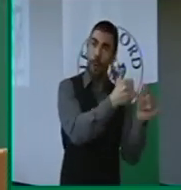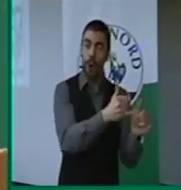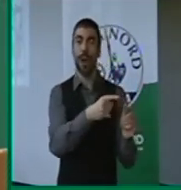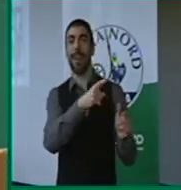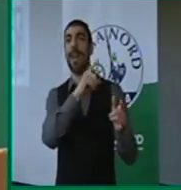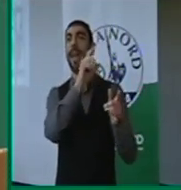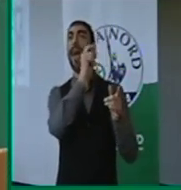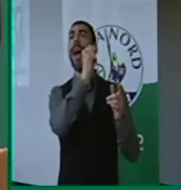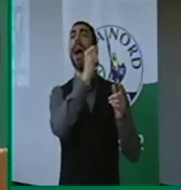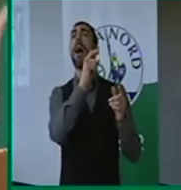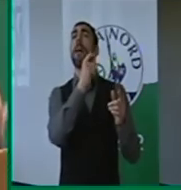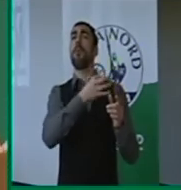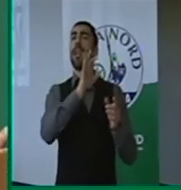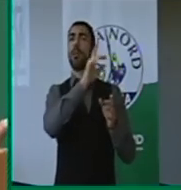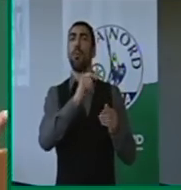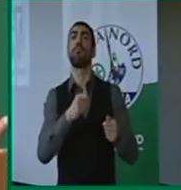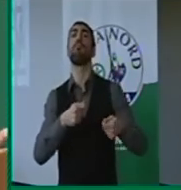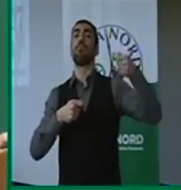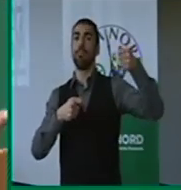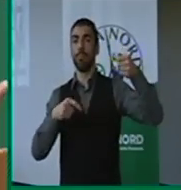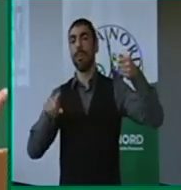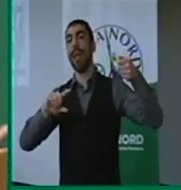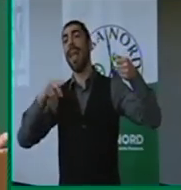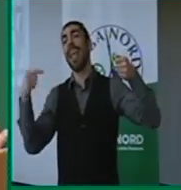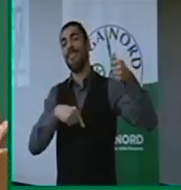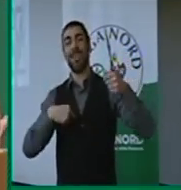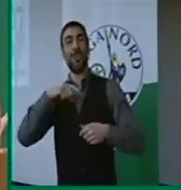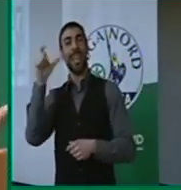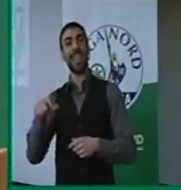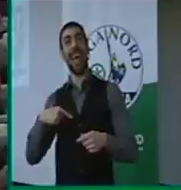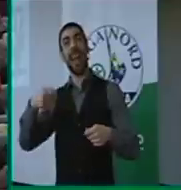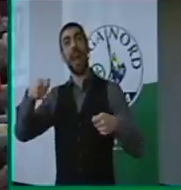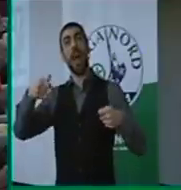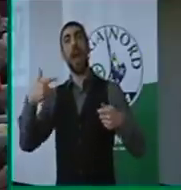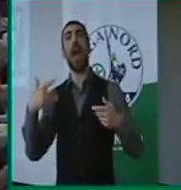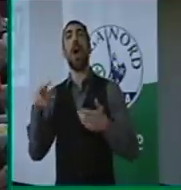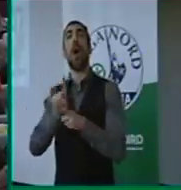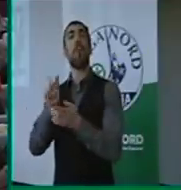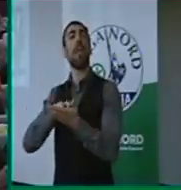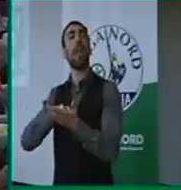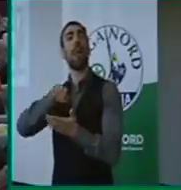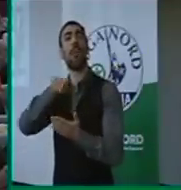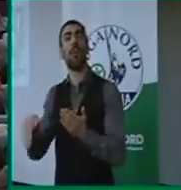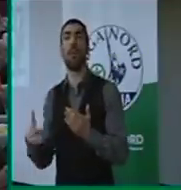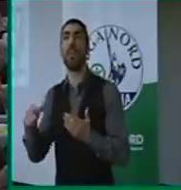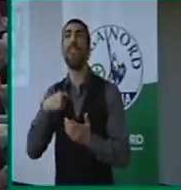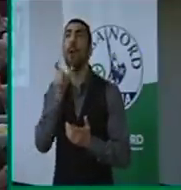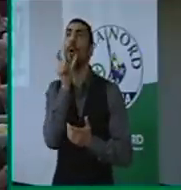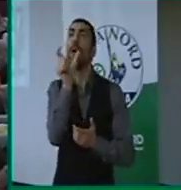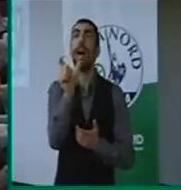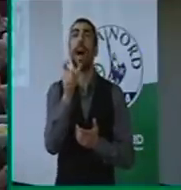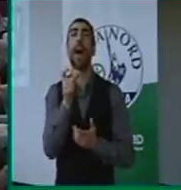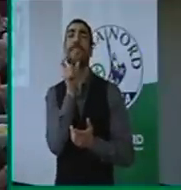l'Italia che esce dall'euro e la sua moneta si indebolisce bruttissimo verbo perché fa pensare che diventiamo più deboli più